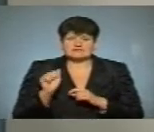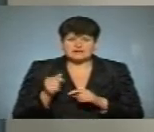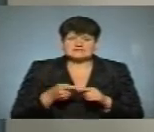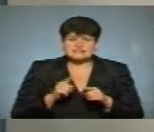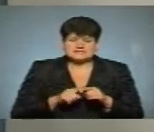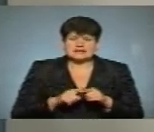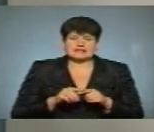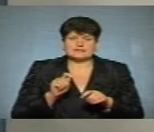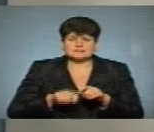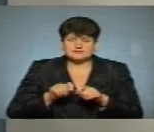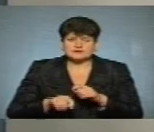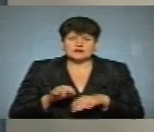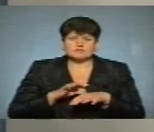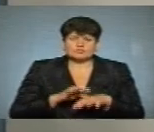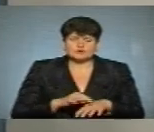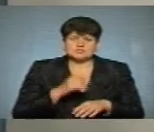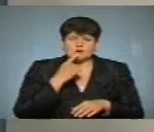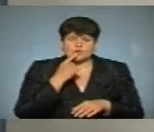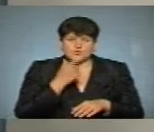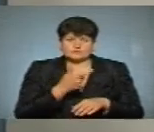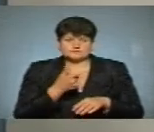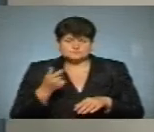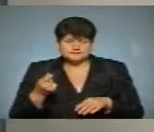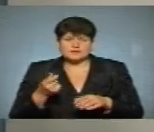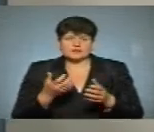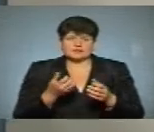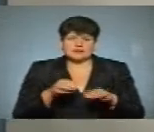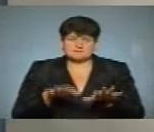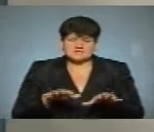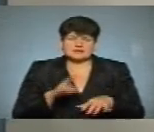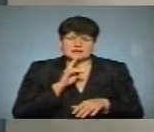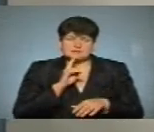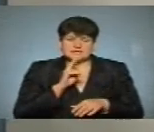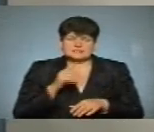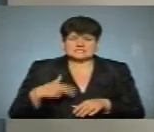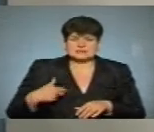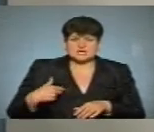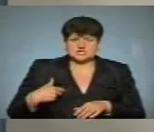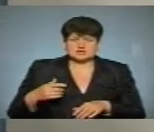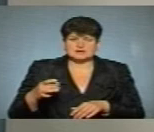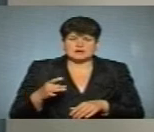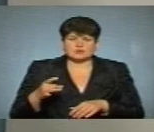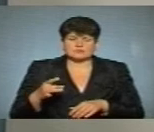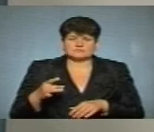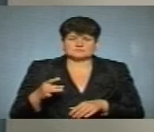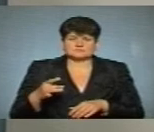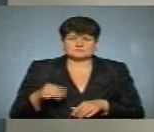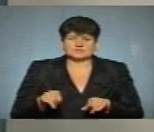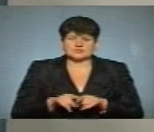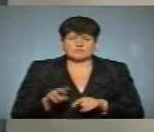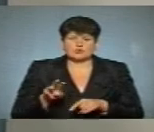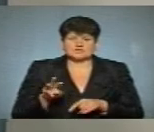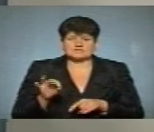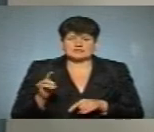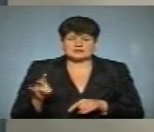які проводяться забором крові, проводяться на місцях. Це є Кременецький, Заліщицький район, також